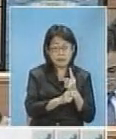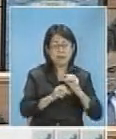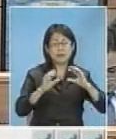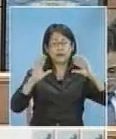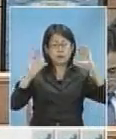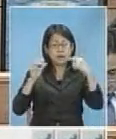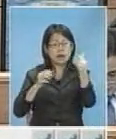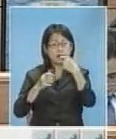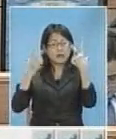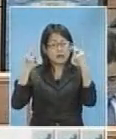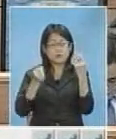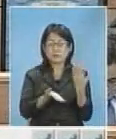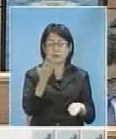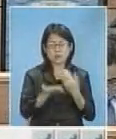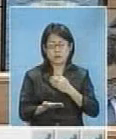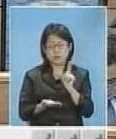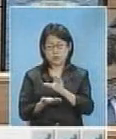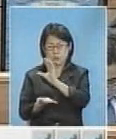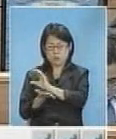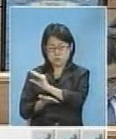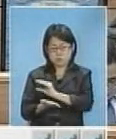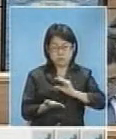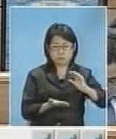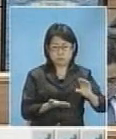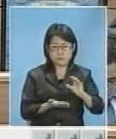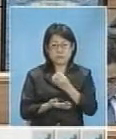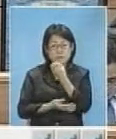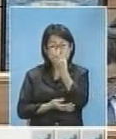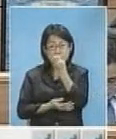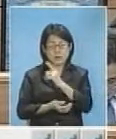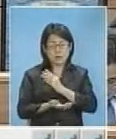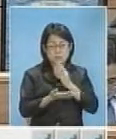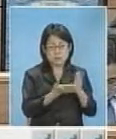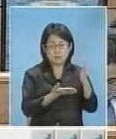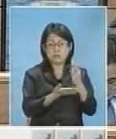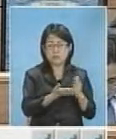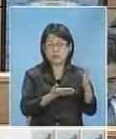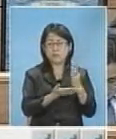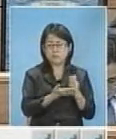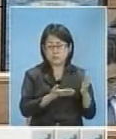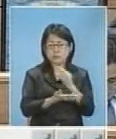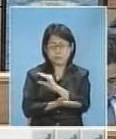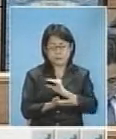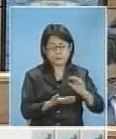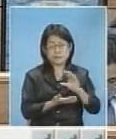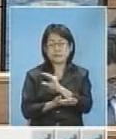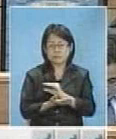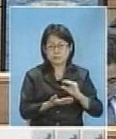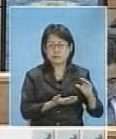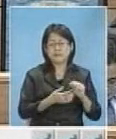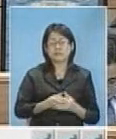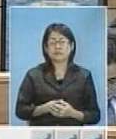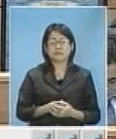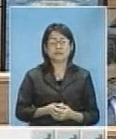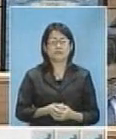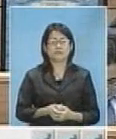ทุกรัฐบาลก็ต้องจัดสรรงบประมาณในการที่ได้รับภาระดอกเบี้ยแล้วก็ได้มีการชำระเงินต้นไปแล้วบางส่วน